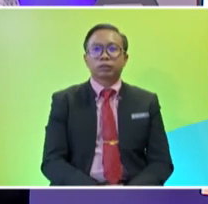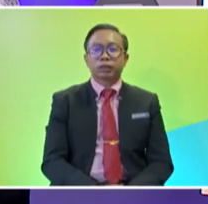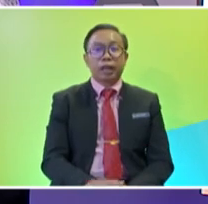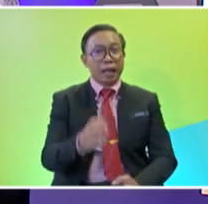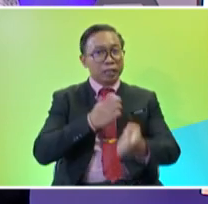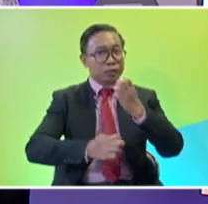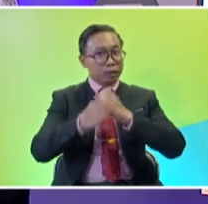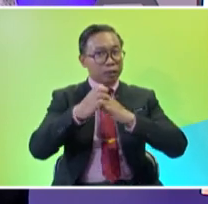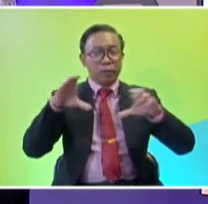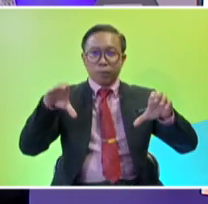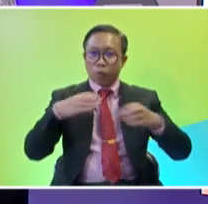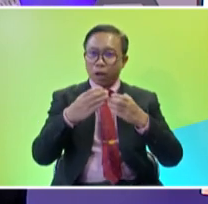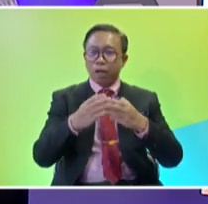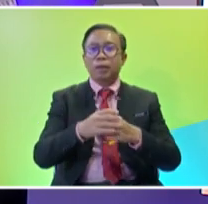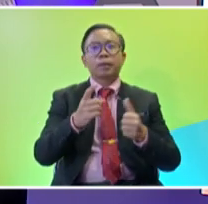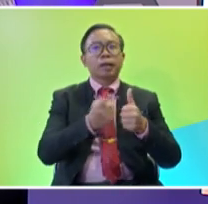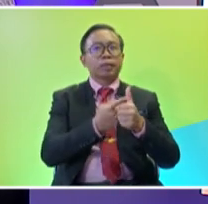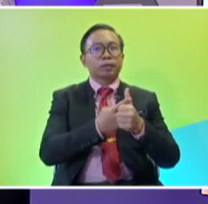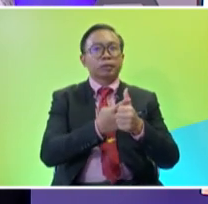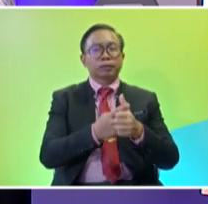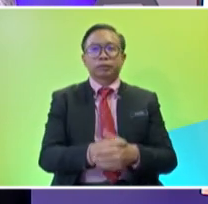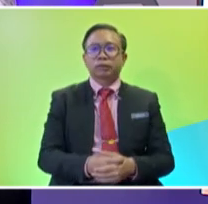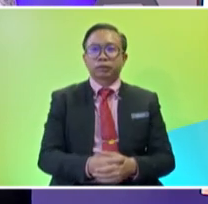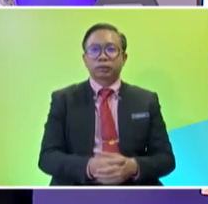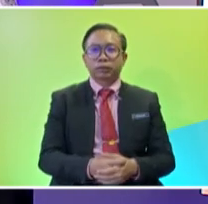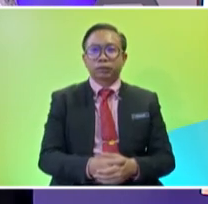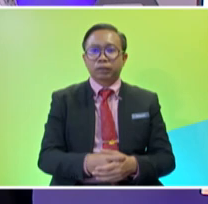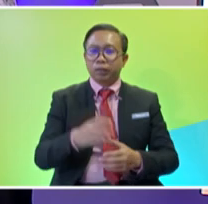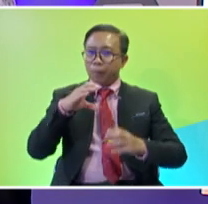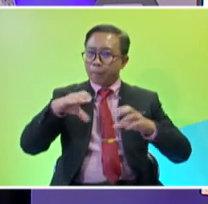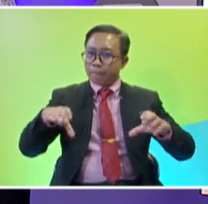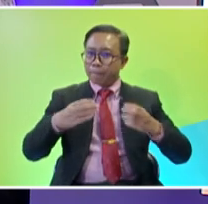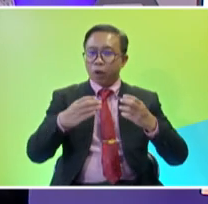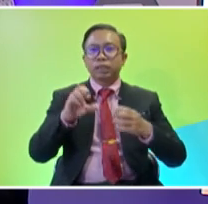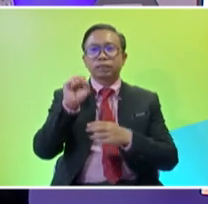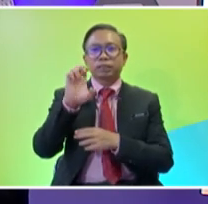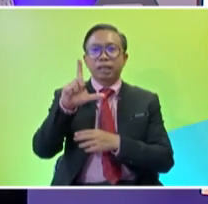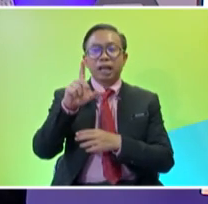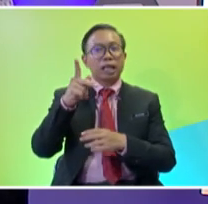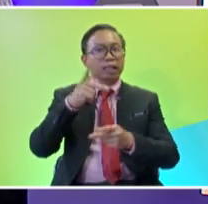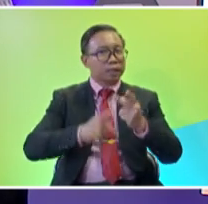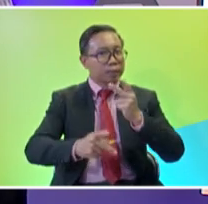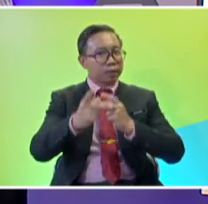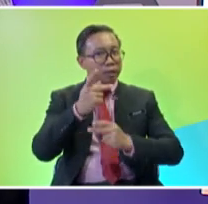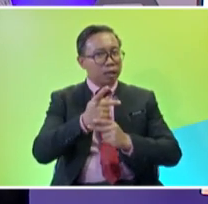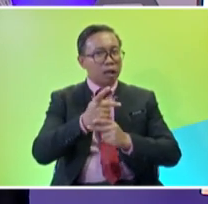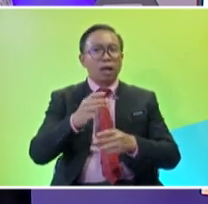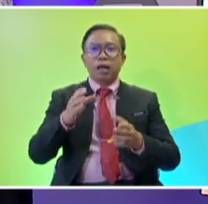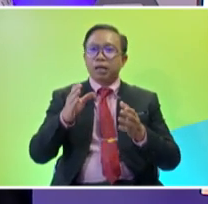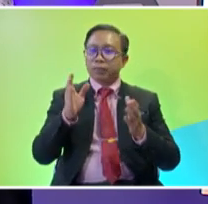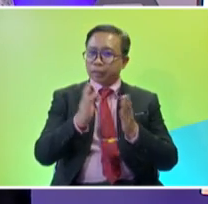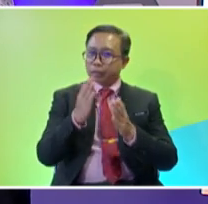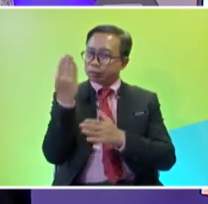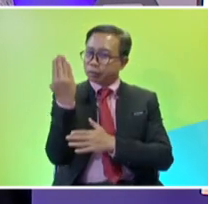eksperimen yang kita buat yang pertama tadi eksperimen membina sel kimia ringkas maknanya kita